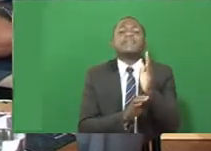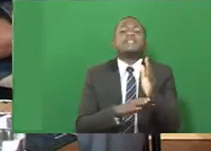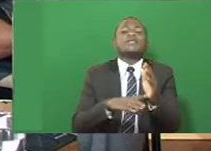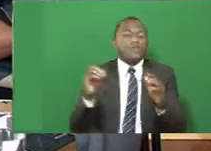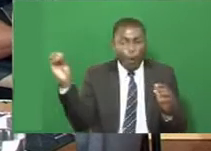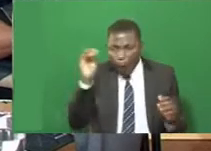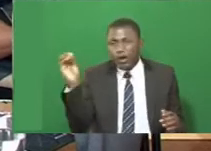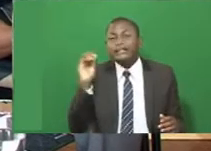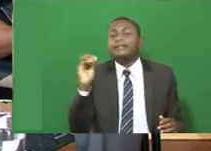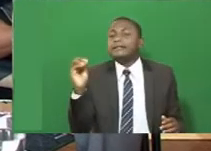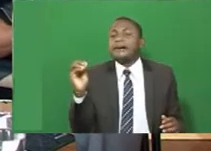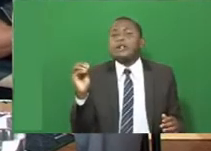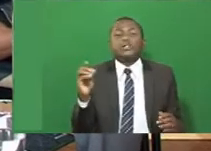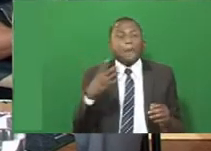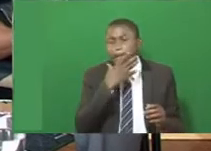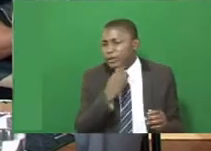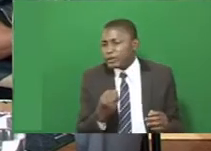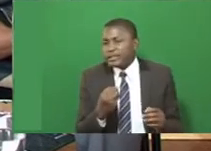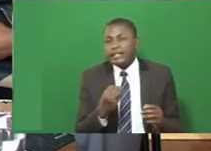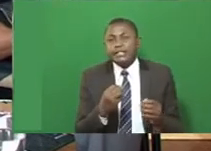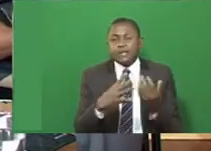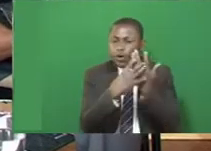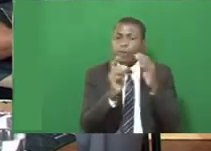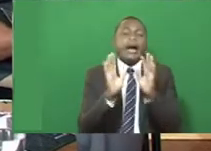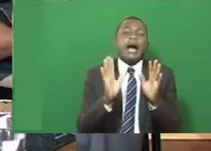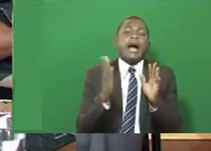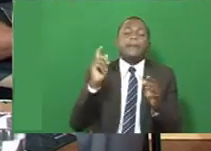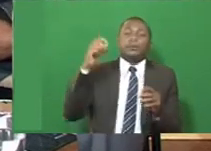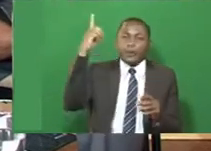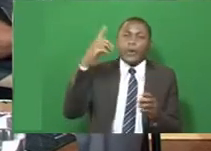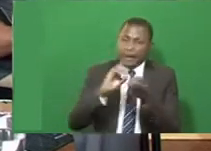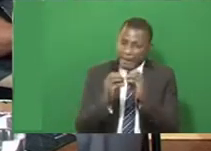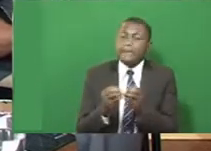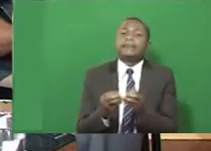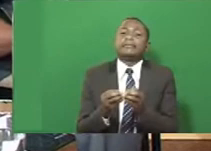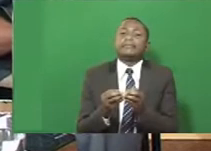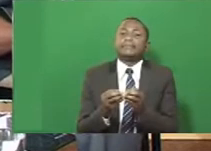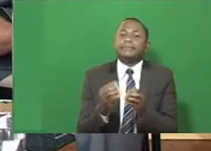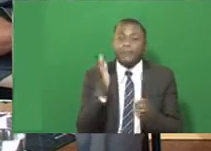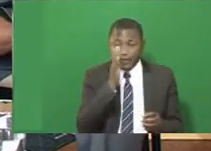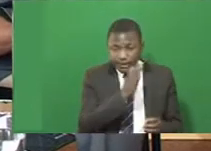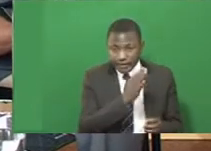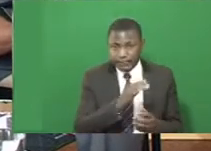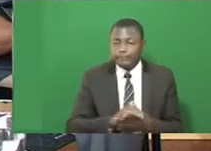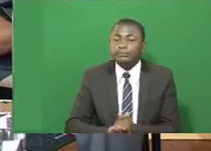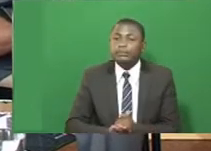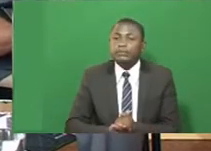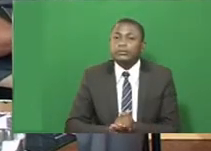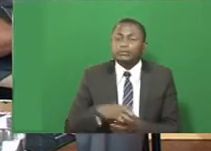naMwari mitemo. Saka iyo iri original kubva paruoko rwake. Zvimwe Mozisi akanzi chiita